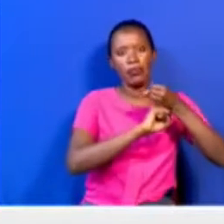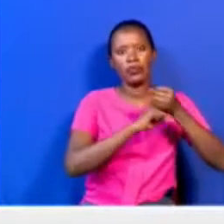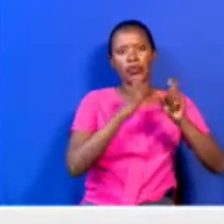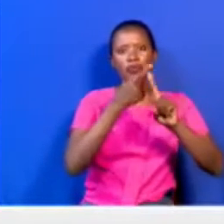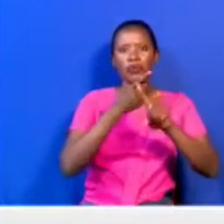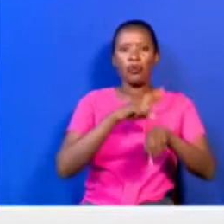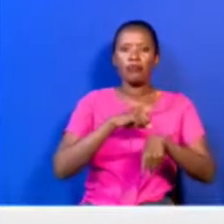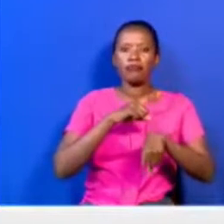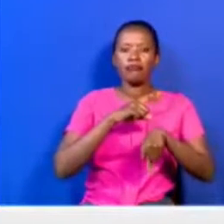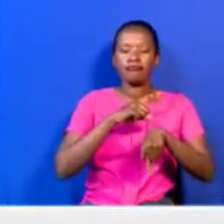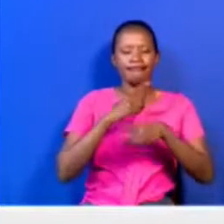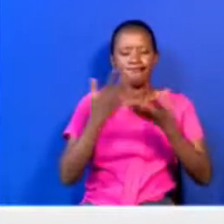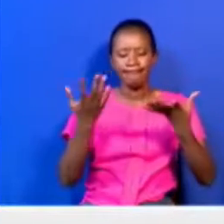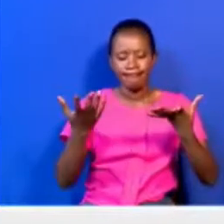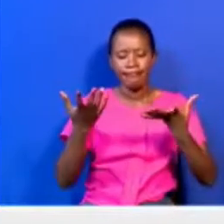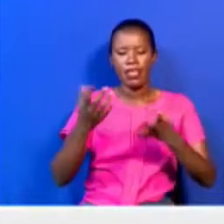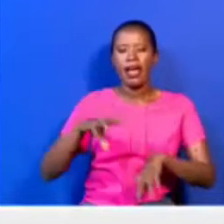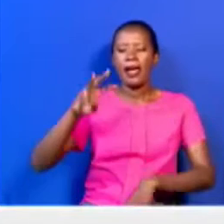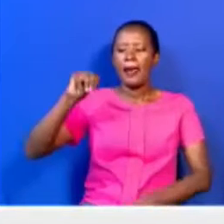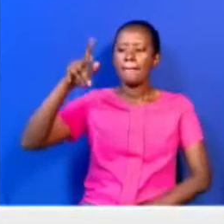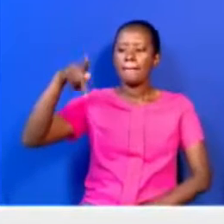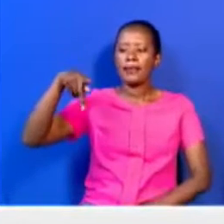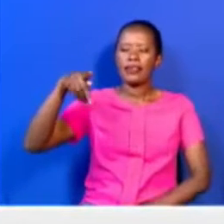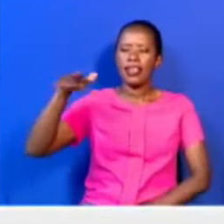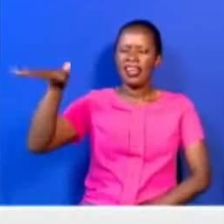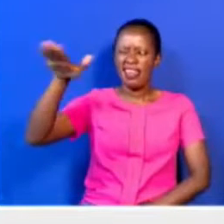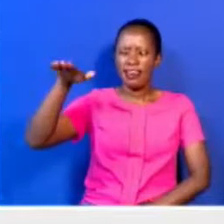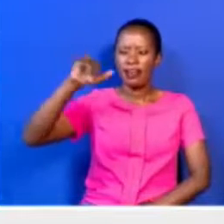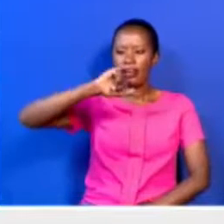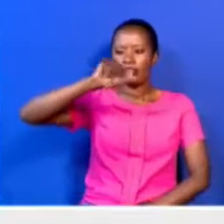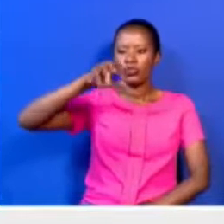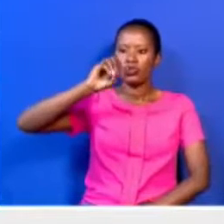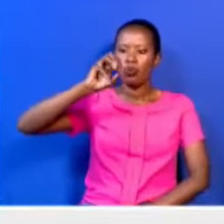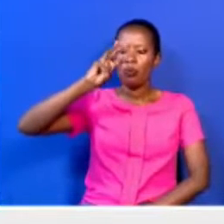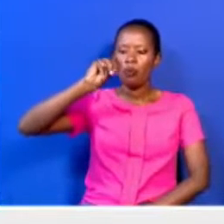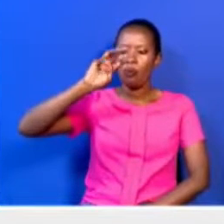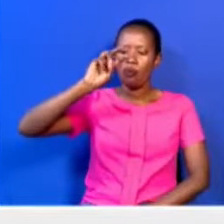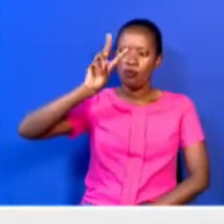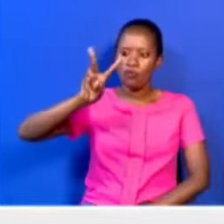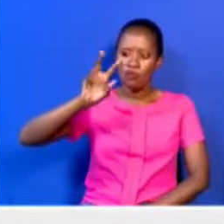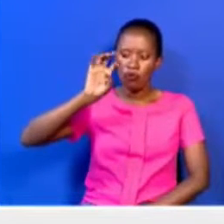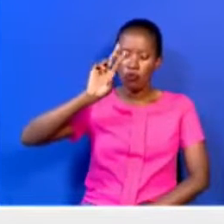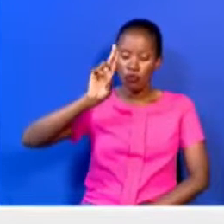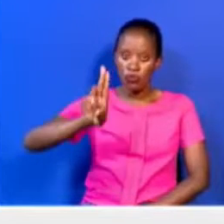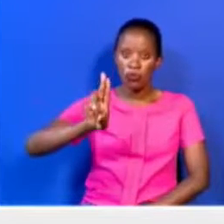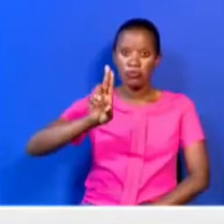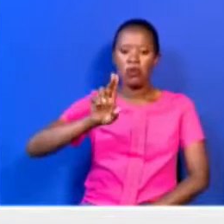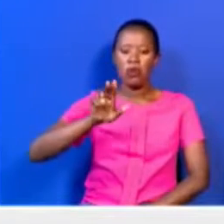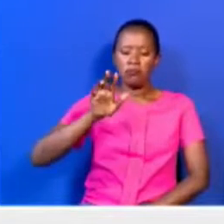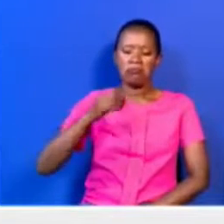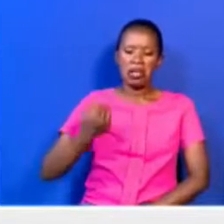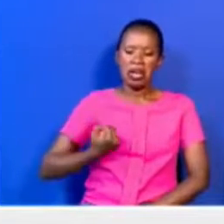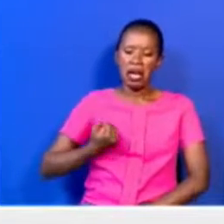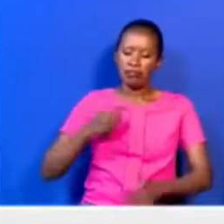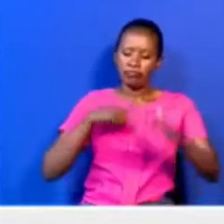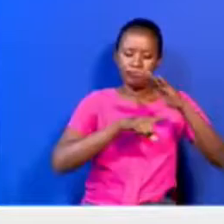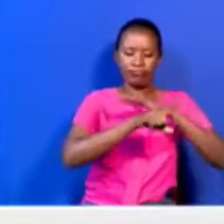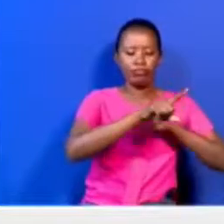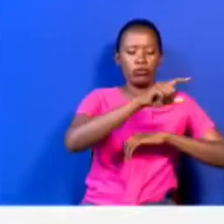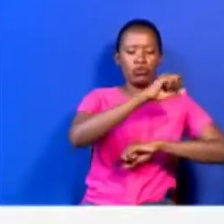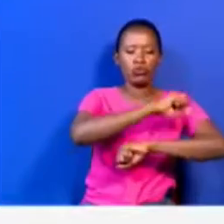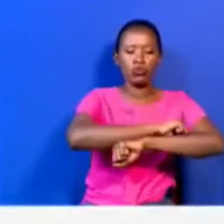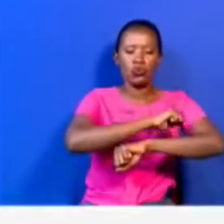Jomvu Badi Twalib na kuripoti leo hii katika shule ya pili ya Bunyore. Mwanahabari Nicholas Kivite anatupa taarifa